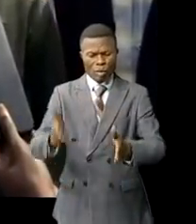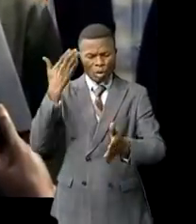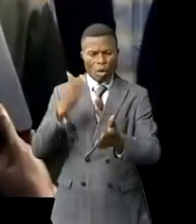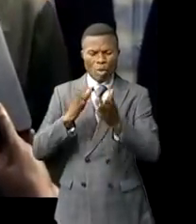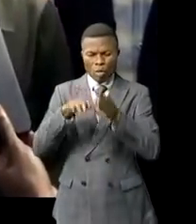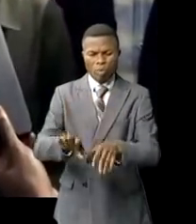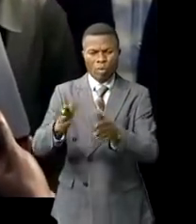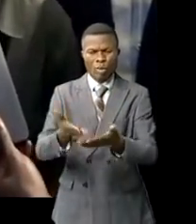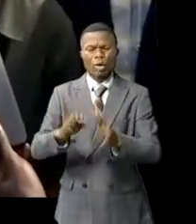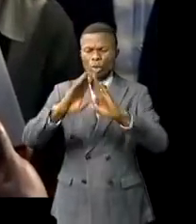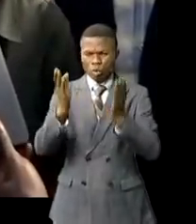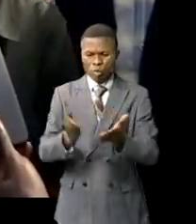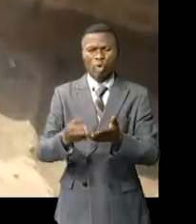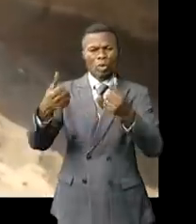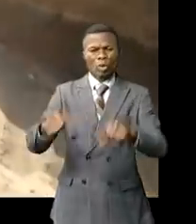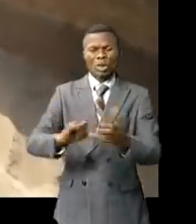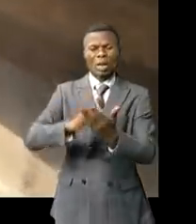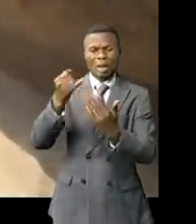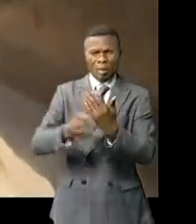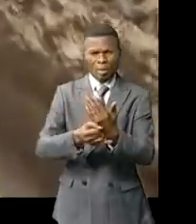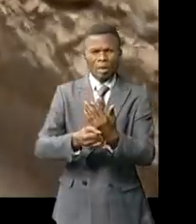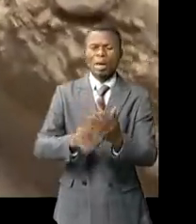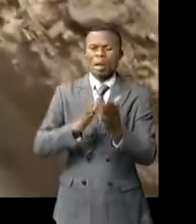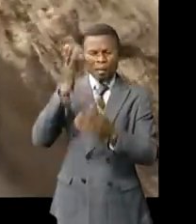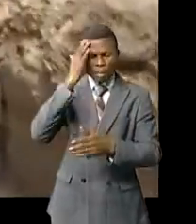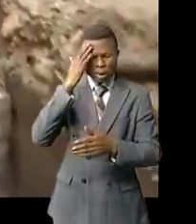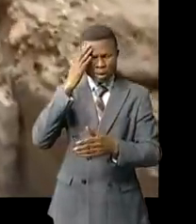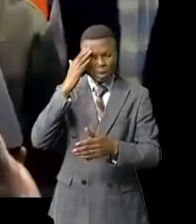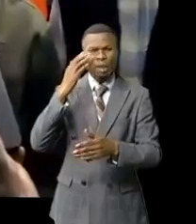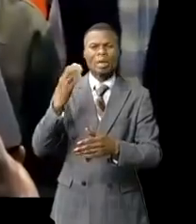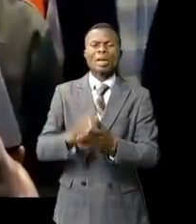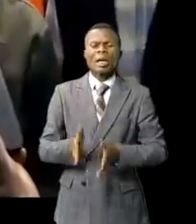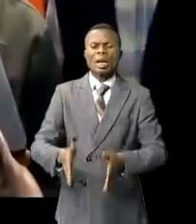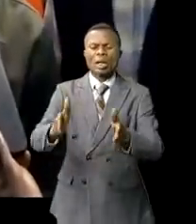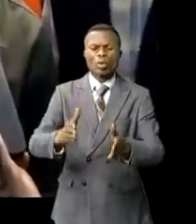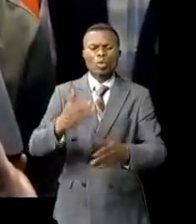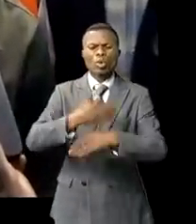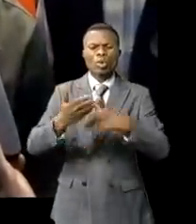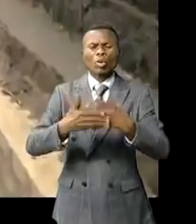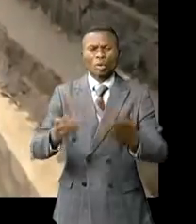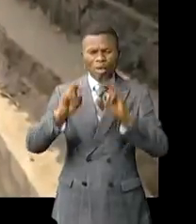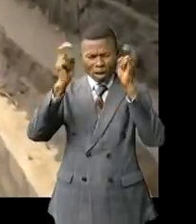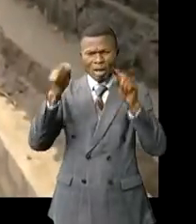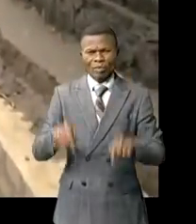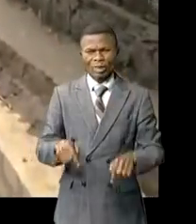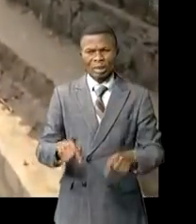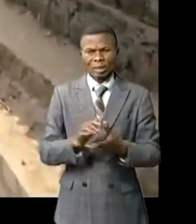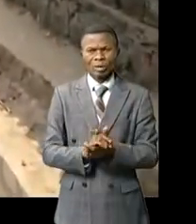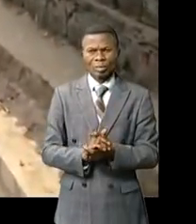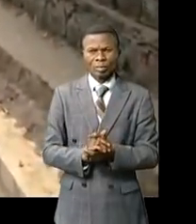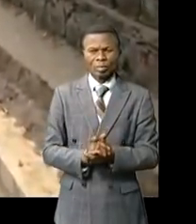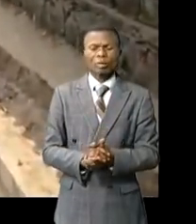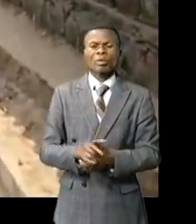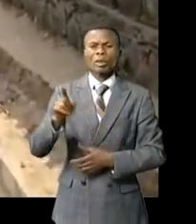ce qui va être fait, c'est un nouveau projet, mais qu'on tienne compte comment fonctionnent les caniveaux dans cette ville. Présent à cette ronde,